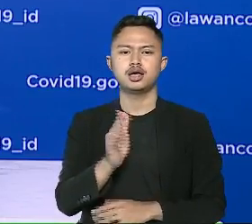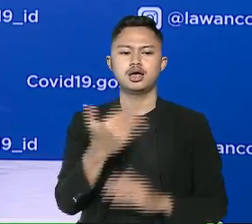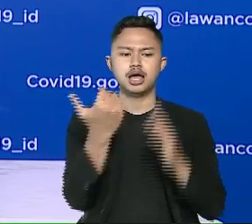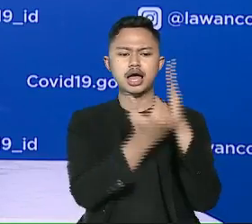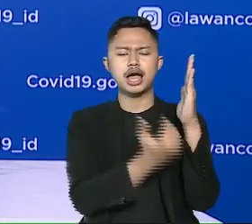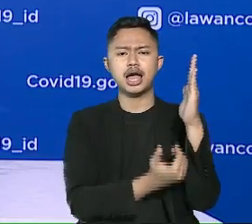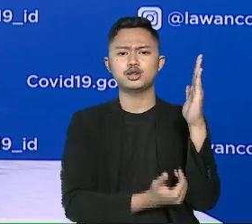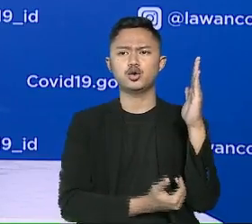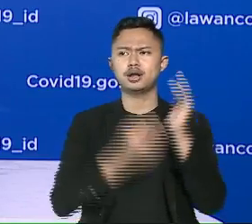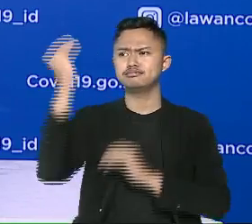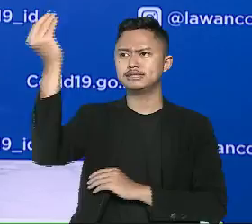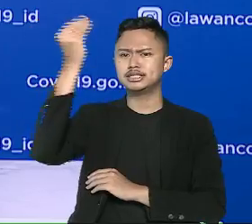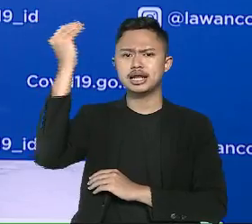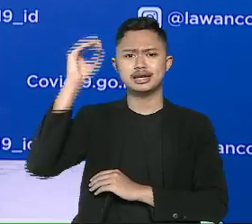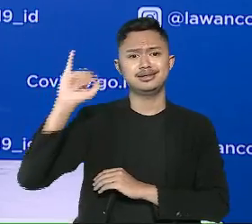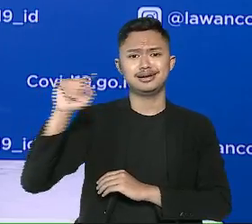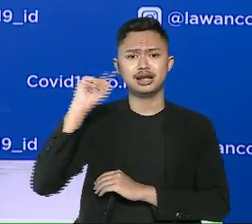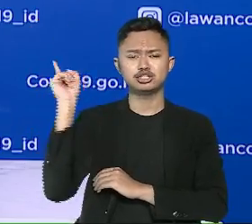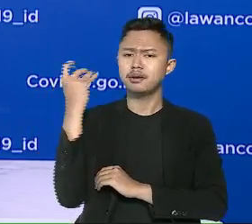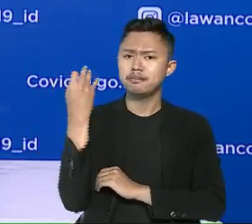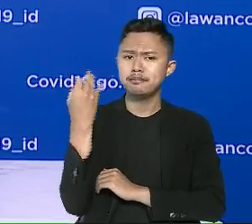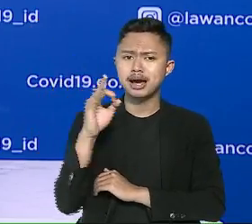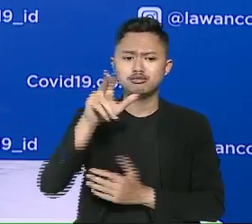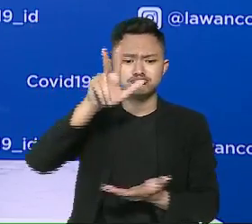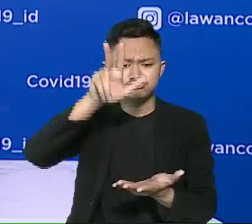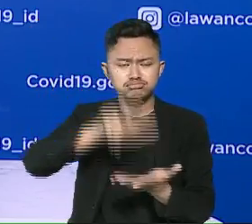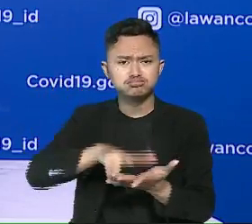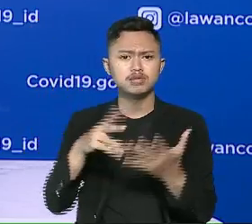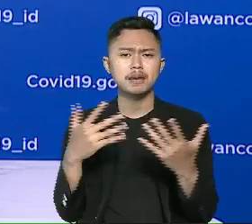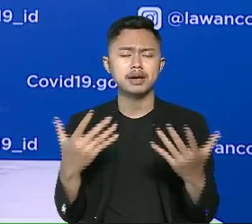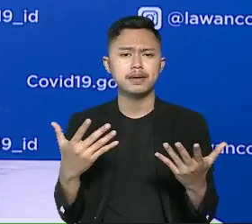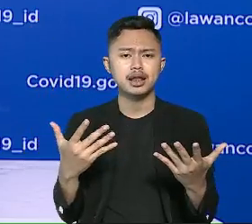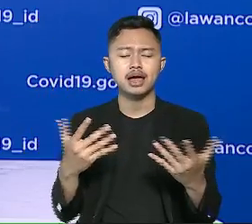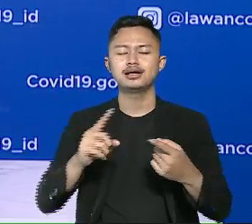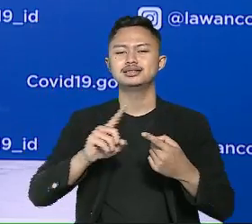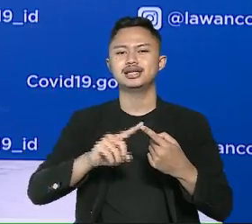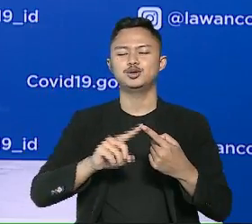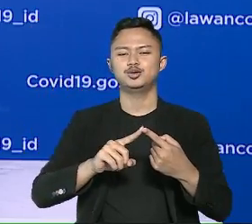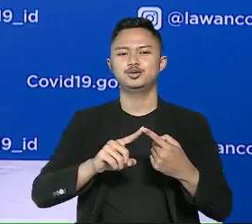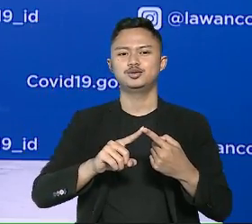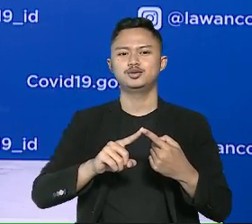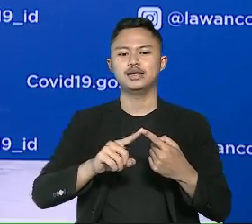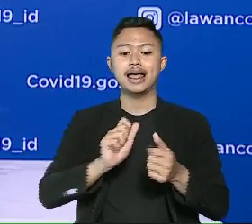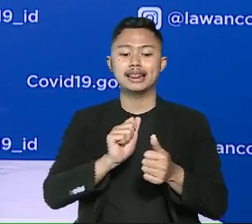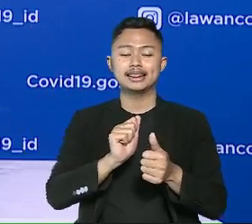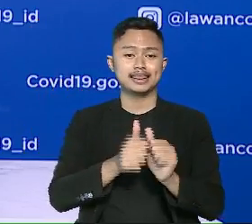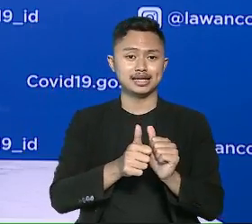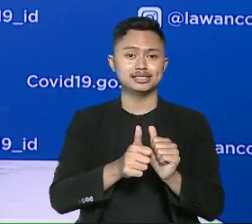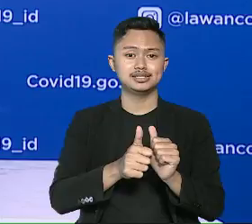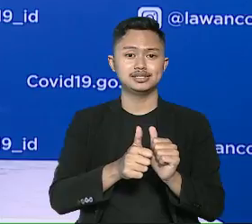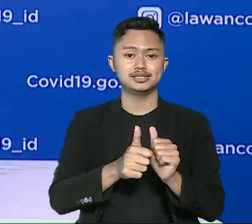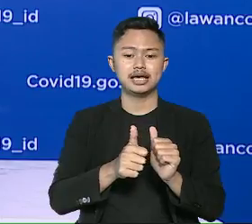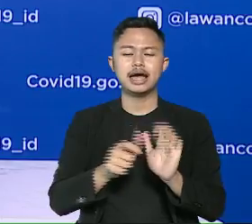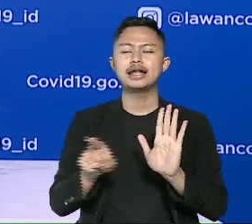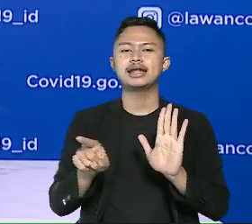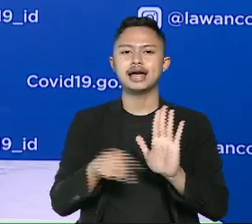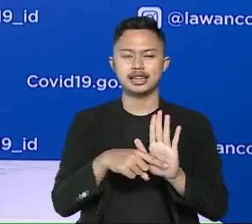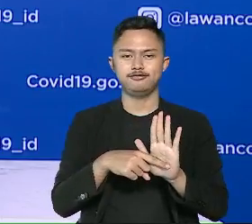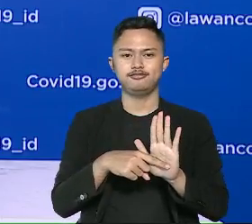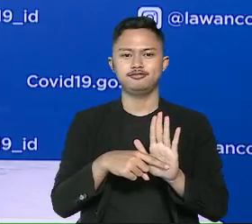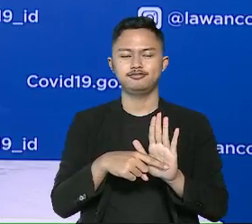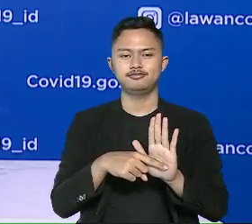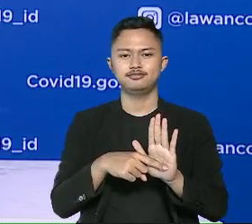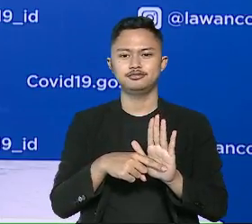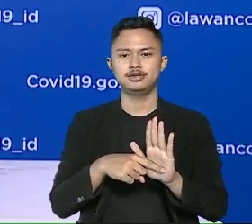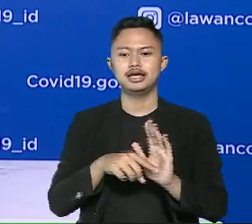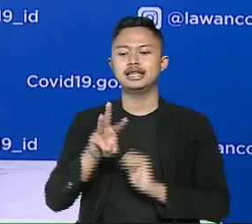pelaku perjalanan internasional terbaru ditetapkan menjadi yang pertama, kewajiban testing dengan hasil negatif maksimal